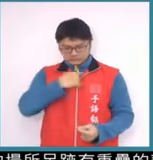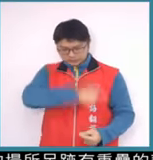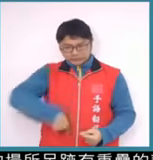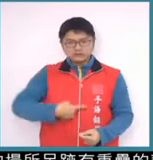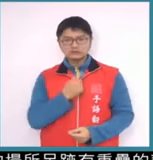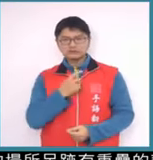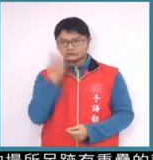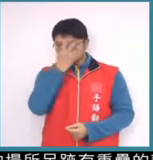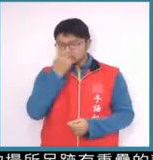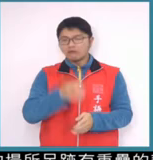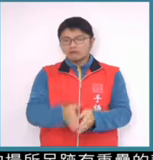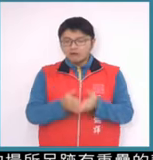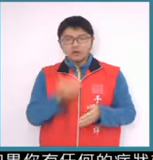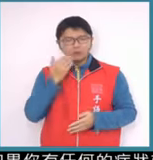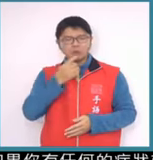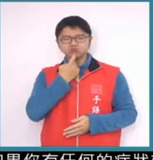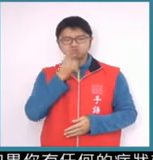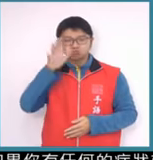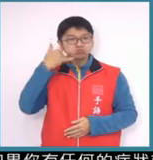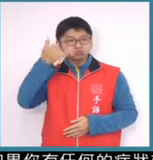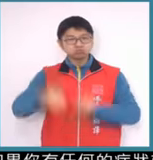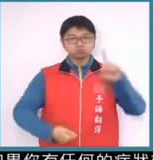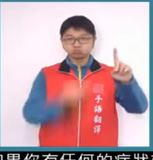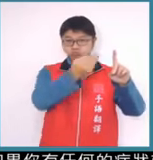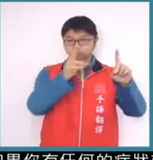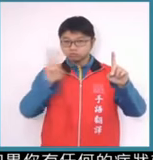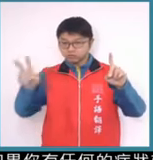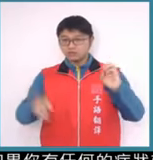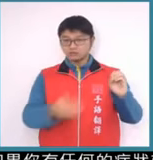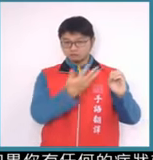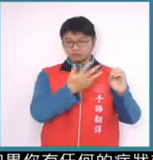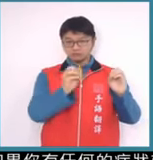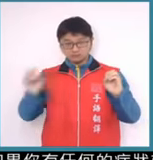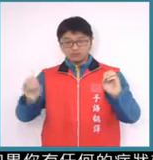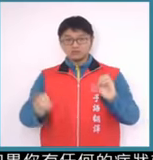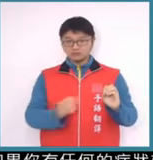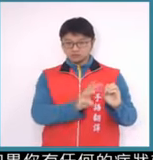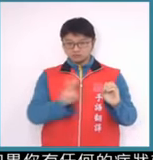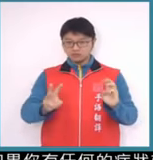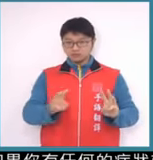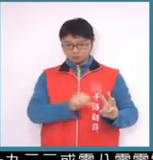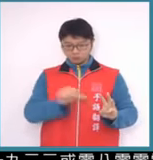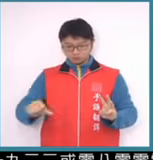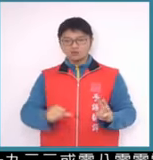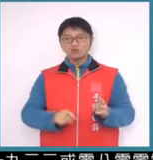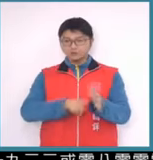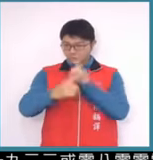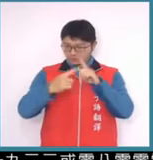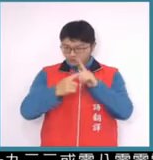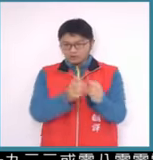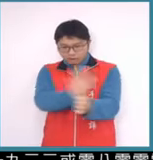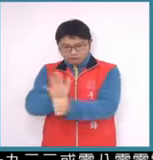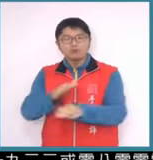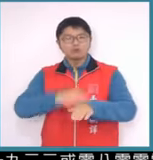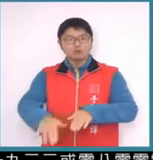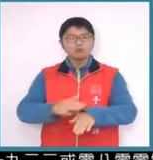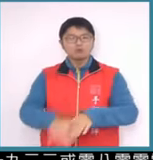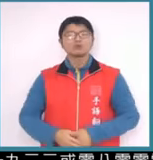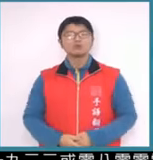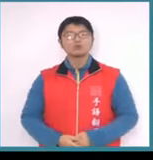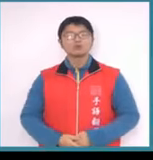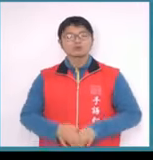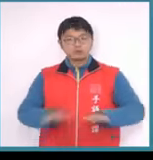状或者是疑问，可以拨打1922或0800-033-35的专线，那会有同仁来为您做服务。那接